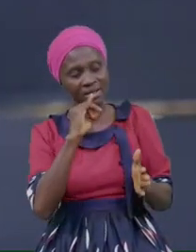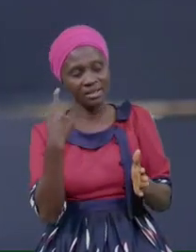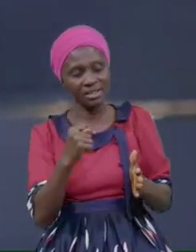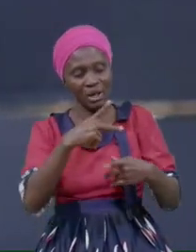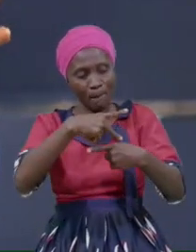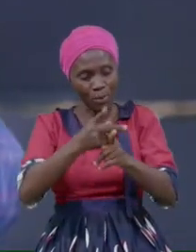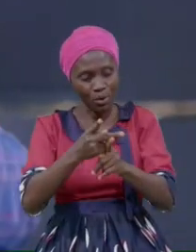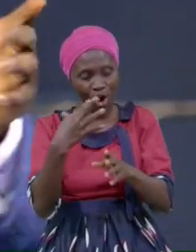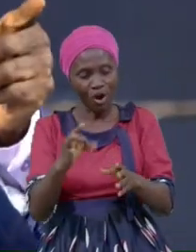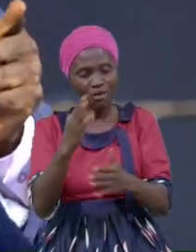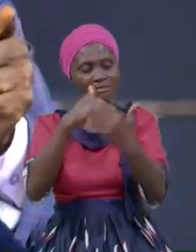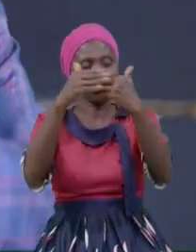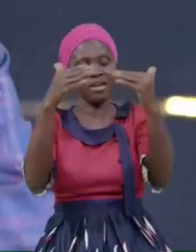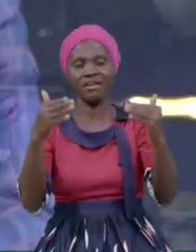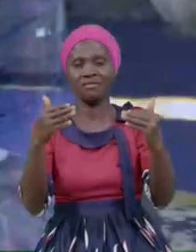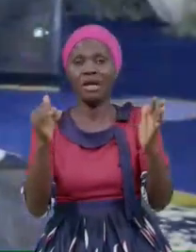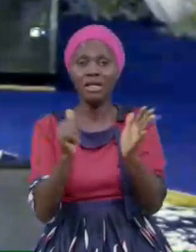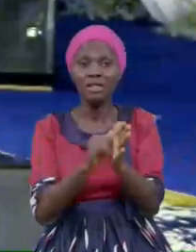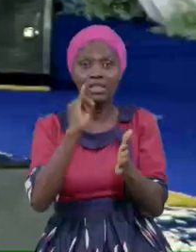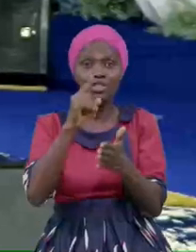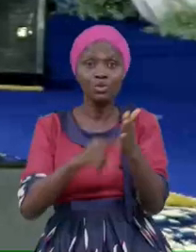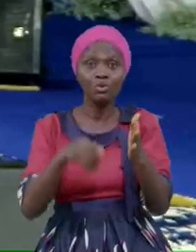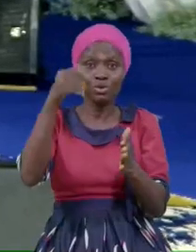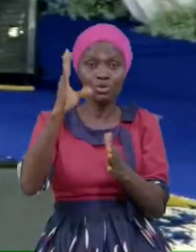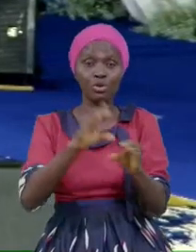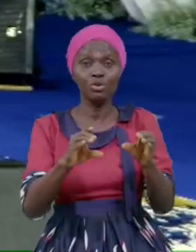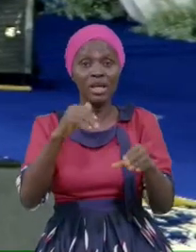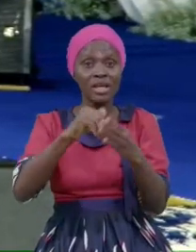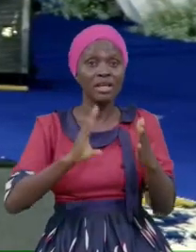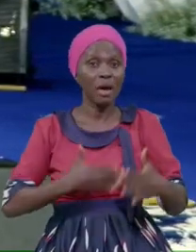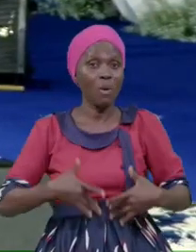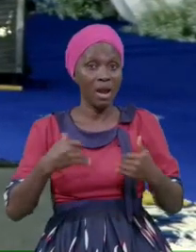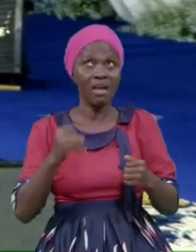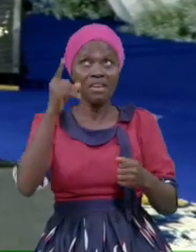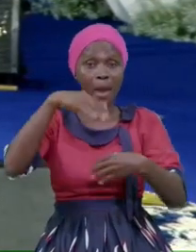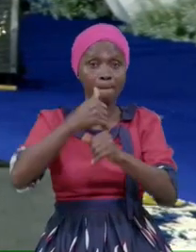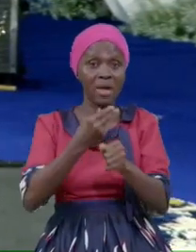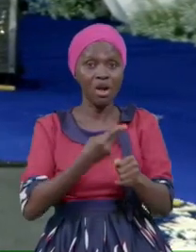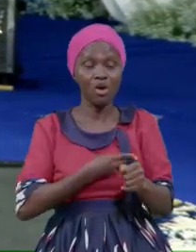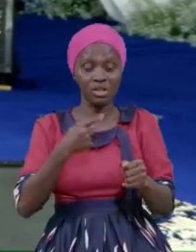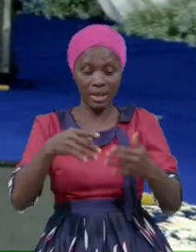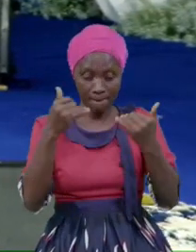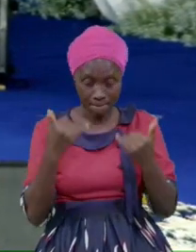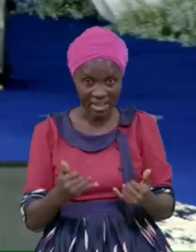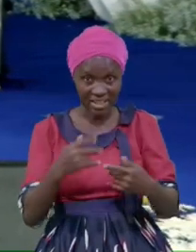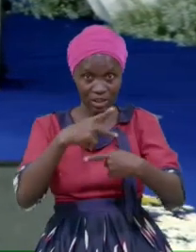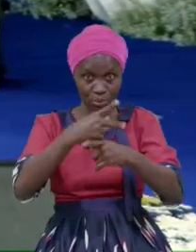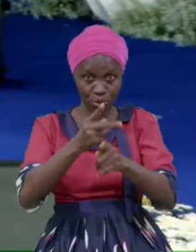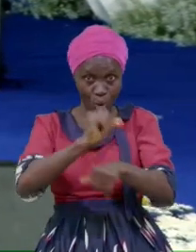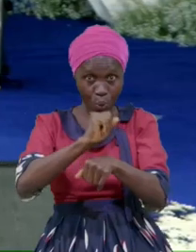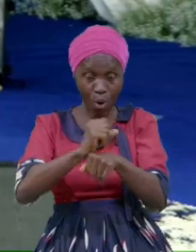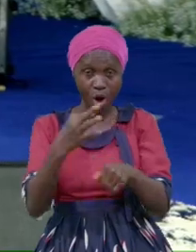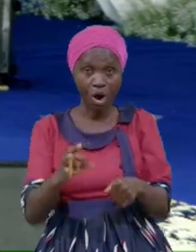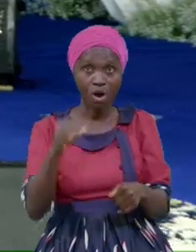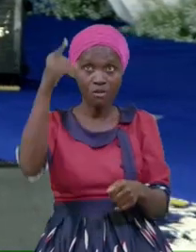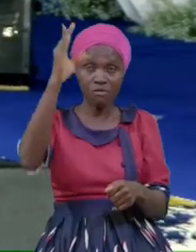Dieu fait dans nos vies. Il fait de nous les produits actuels de la grâce de Dieu. De troisième point,